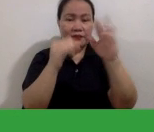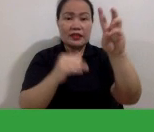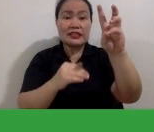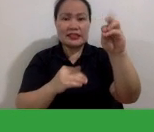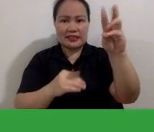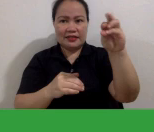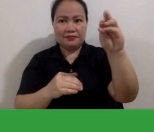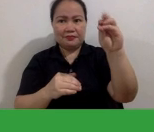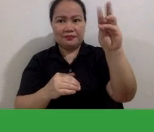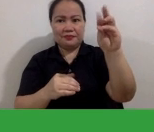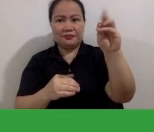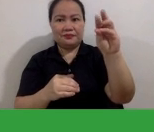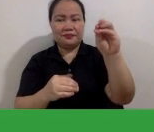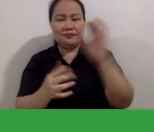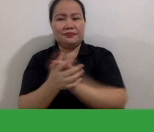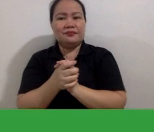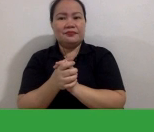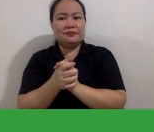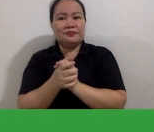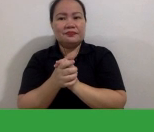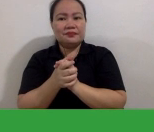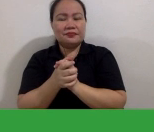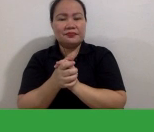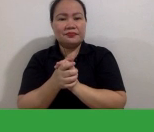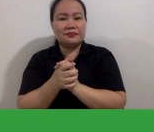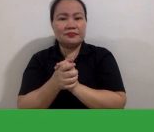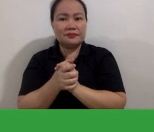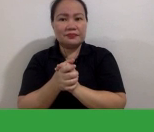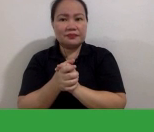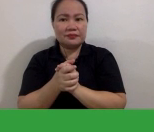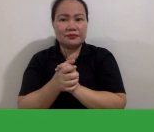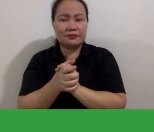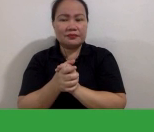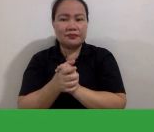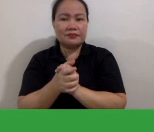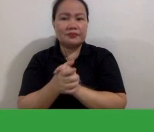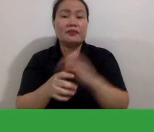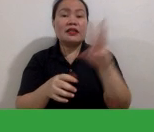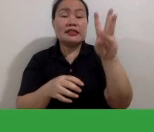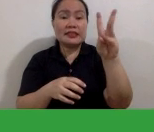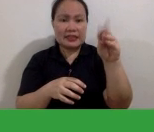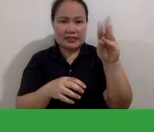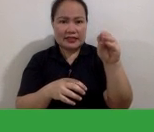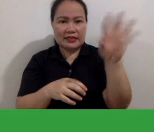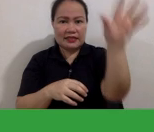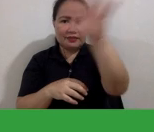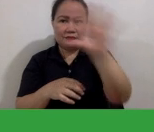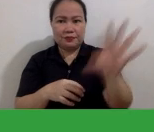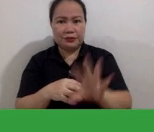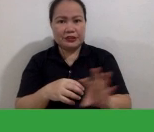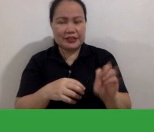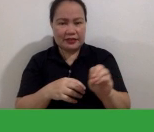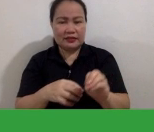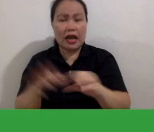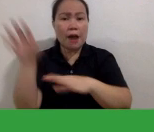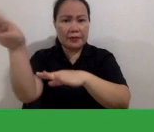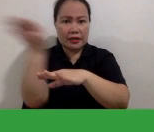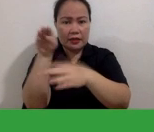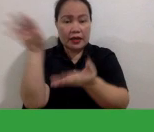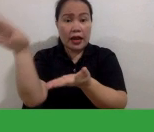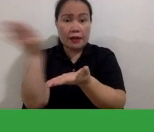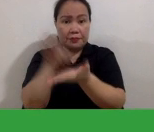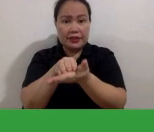6 times 10, that is 60. So, since nag-100 na yung denominator natin, therefore, that is 60. 6 over 10